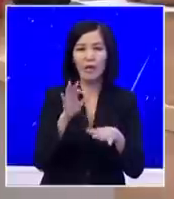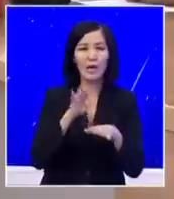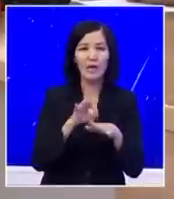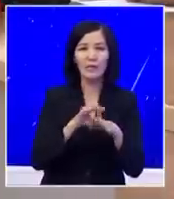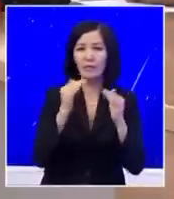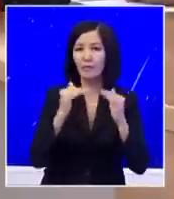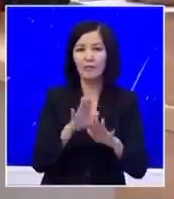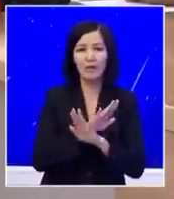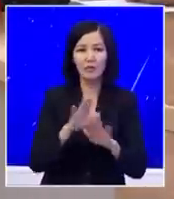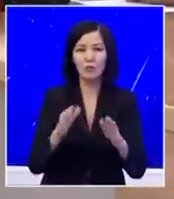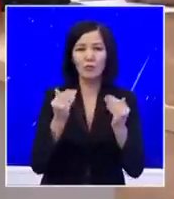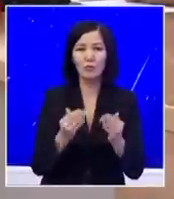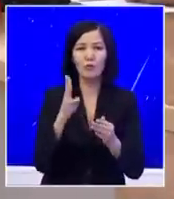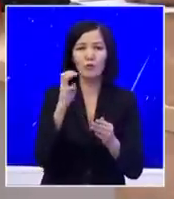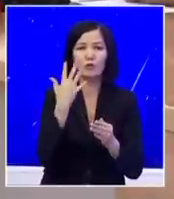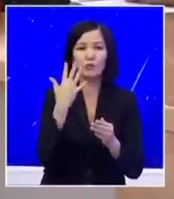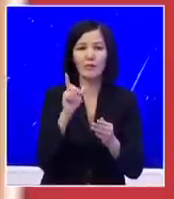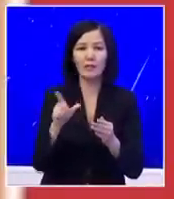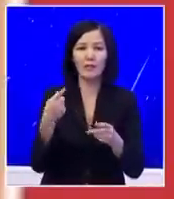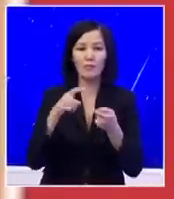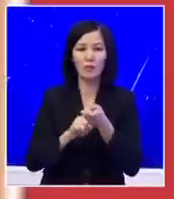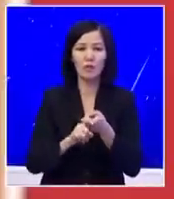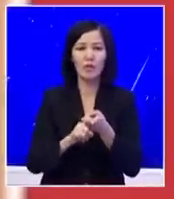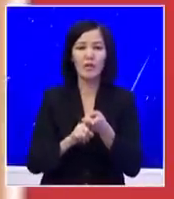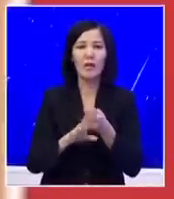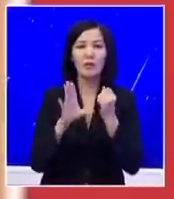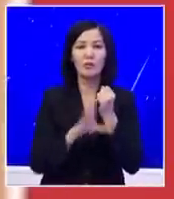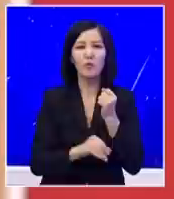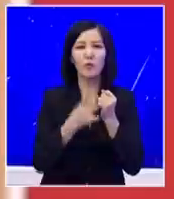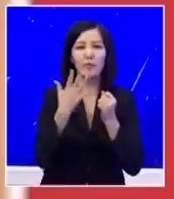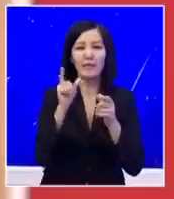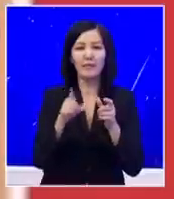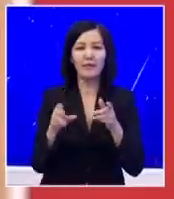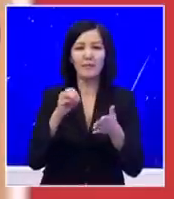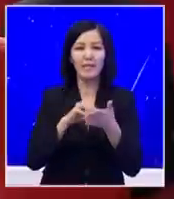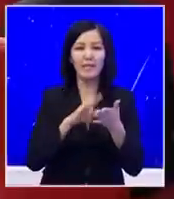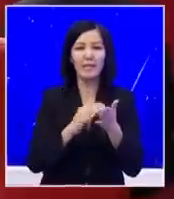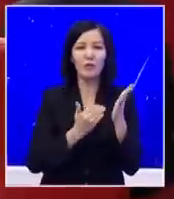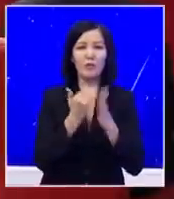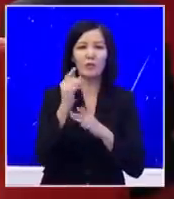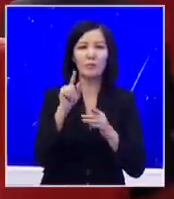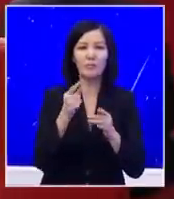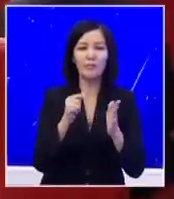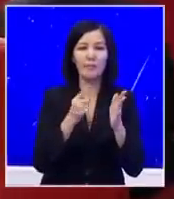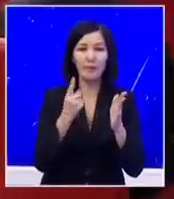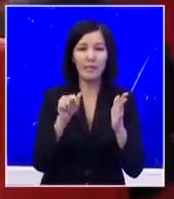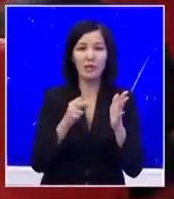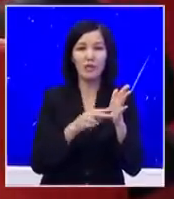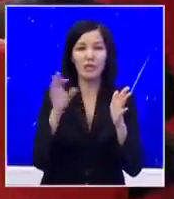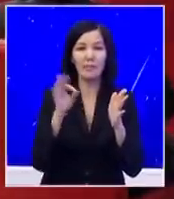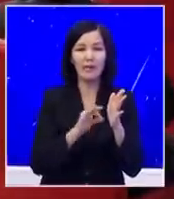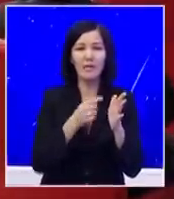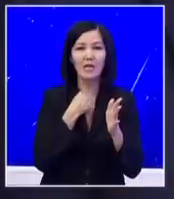жоқ. Бүгінгі аймақта 305 адам жұқтырған, соңғы тәулікте 5 адам тіркеліпті. Өсім 1.7%. Талдықорғанда